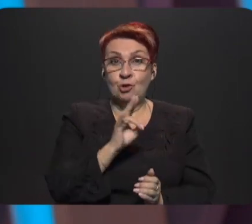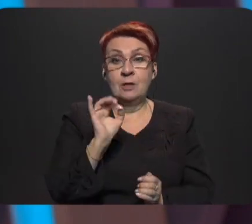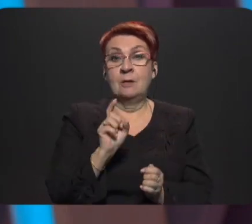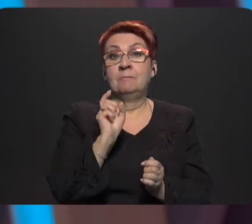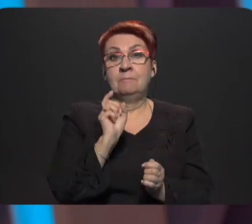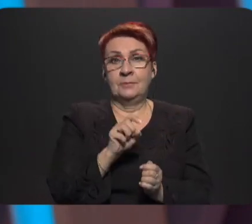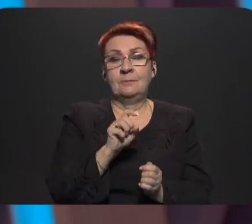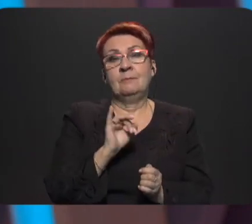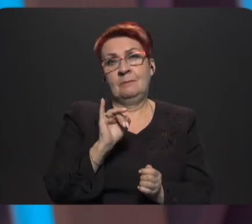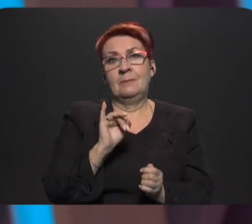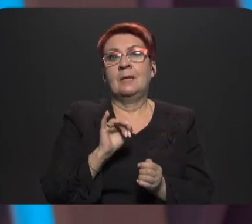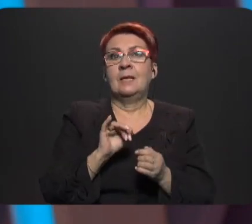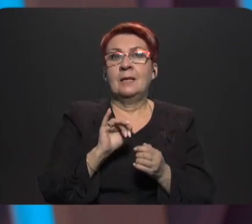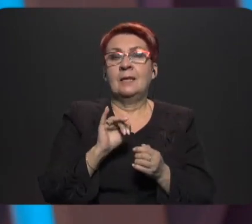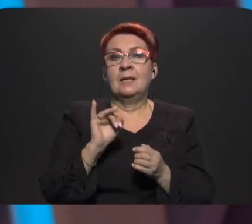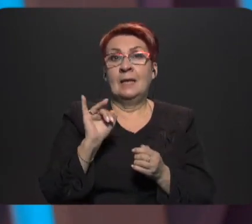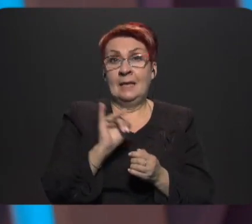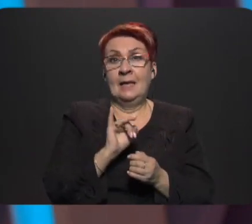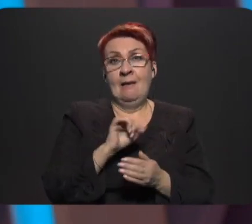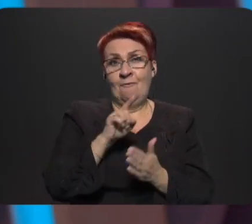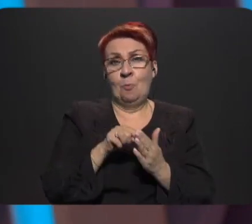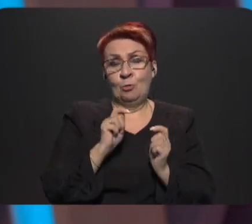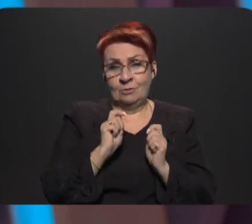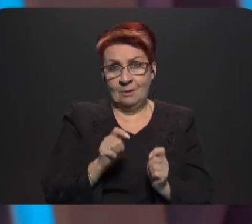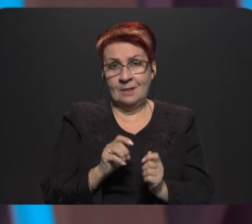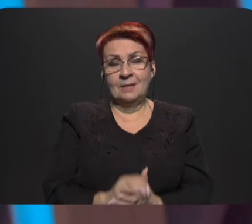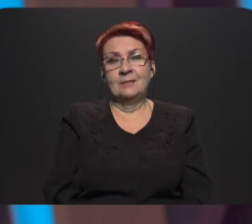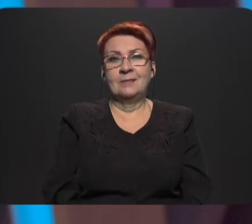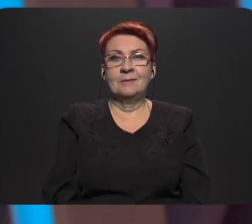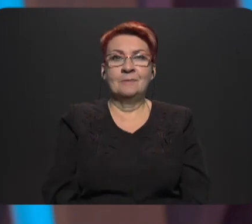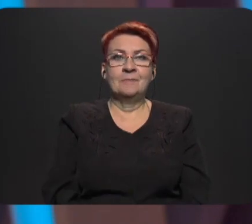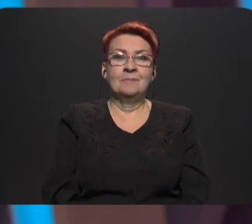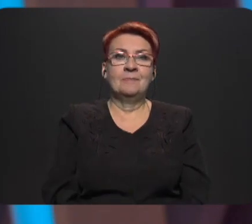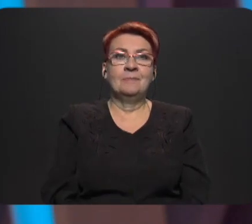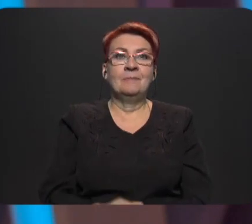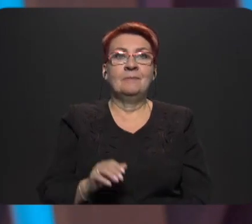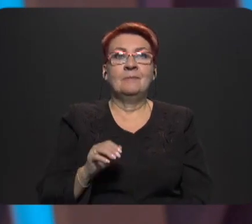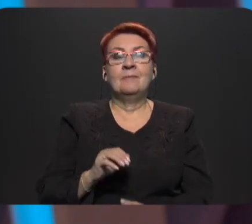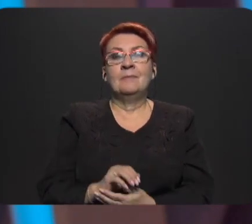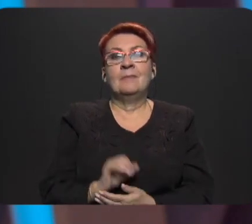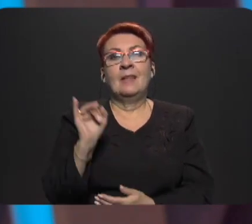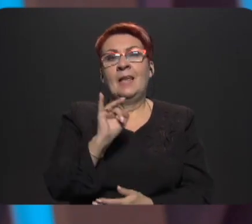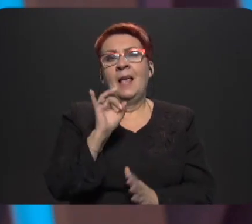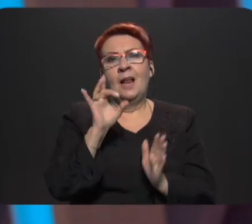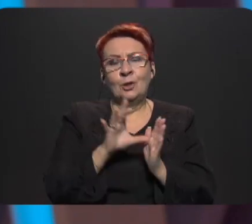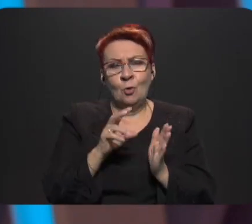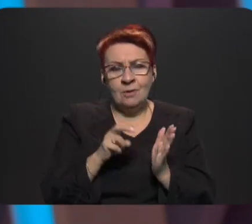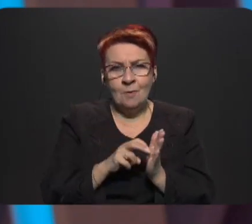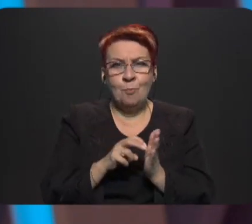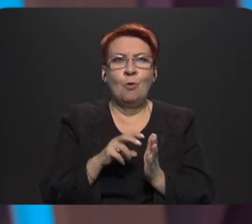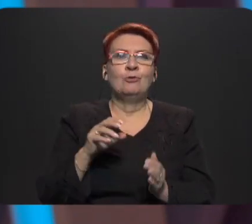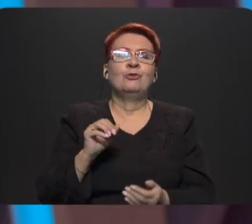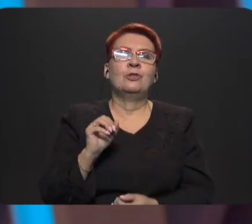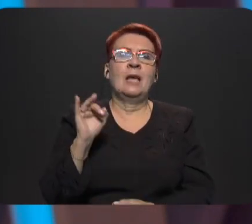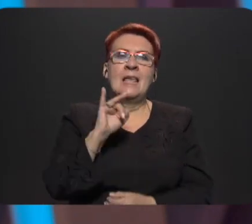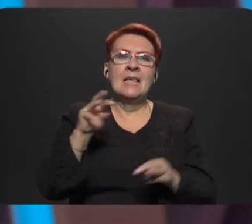вы можете позвонить нам в Skype, также по этим двум поисковым словам «Ответ священника». Ну и помните, что электронная почта у телеканала «Спас» также